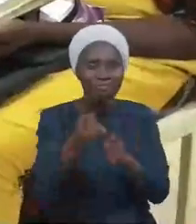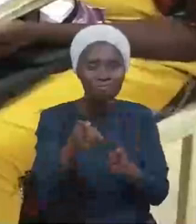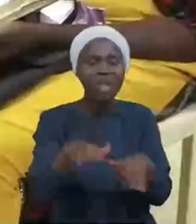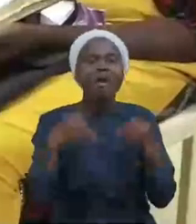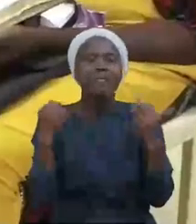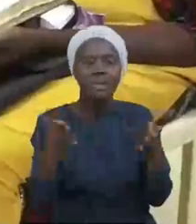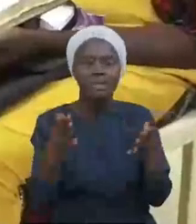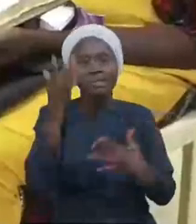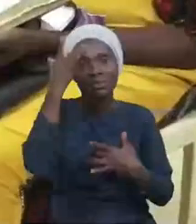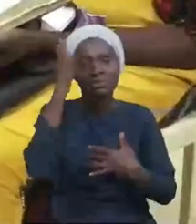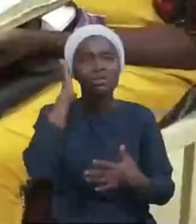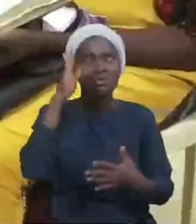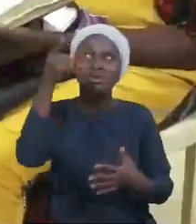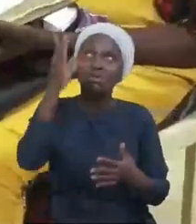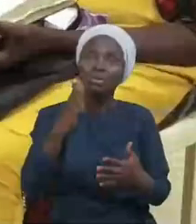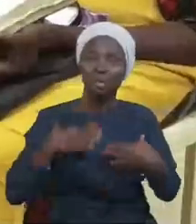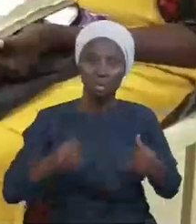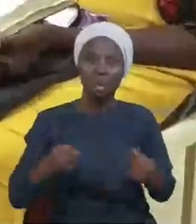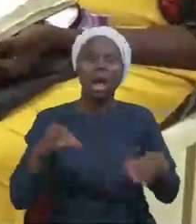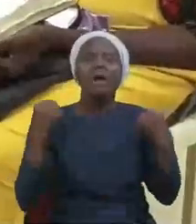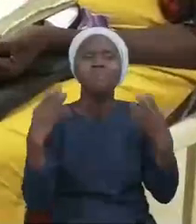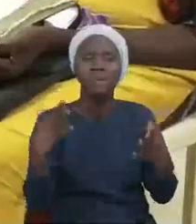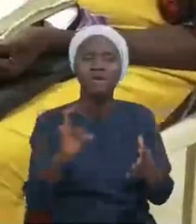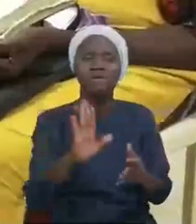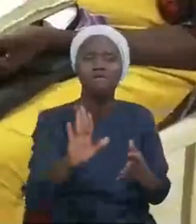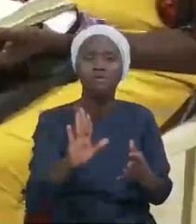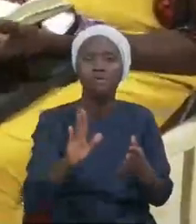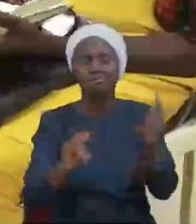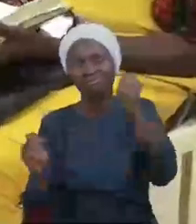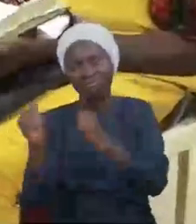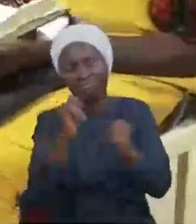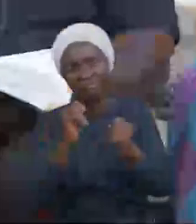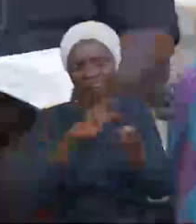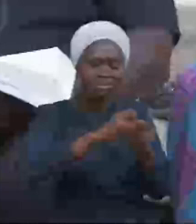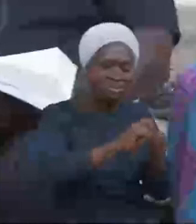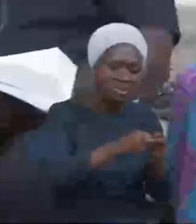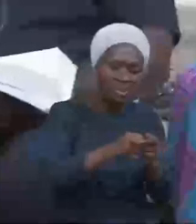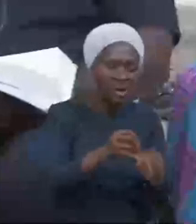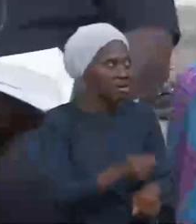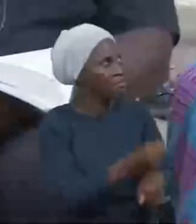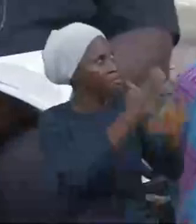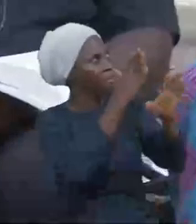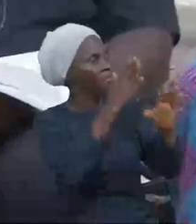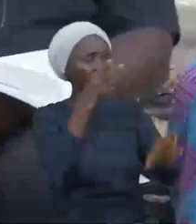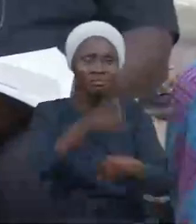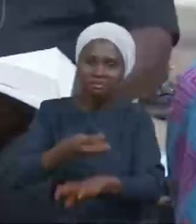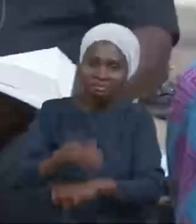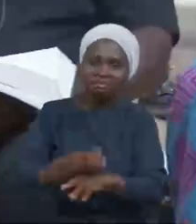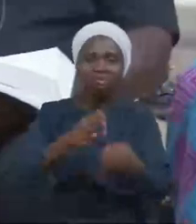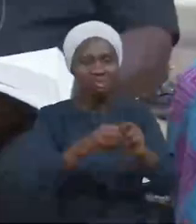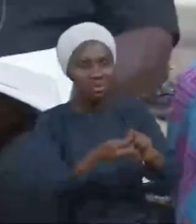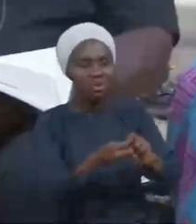Combien de tes problèmes, de tes montagnes, de tes difficultés, de toutes